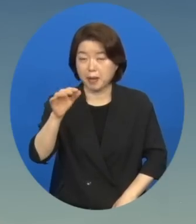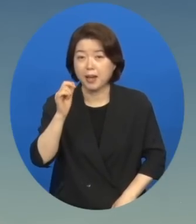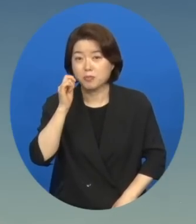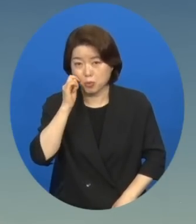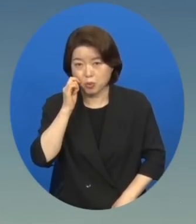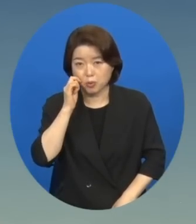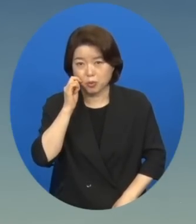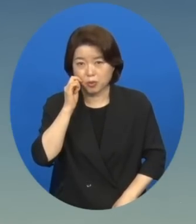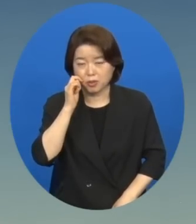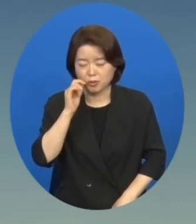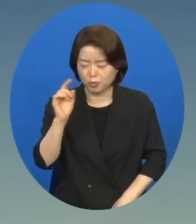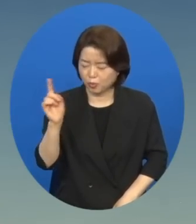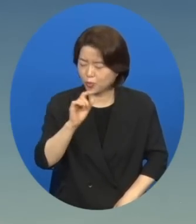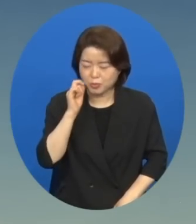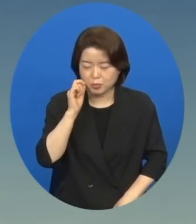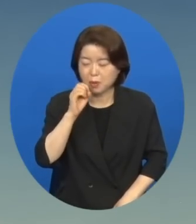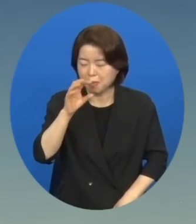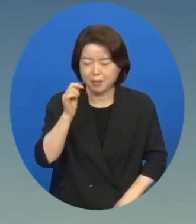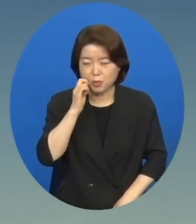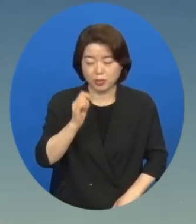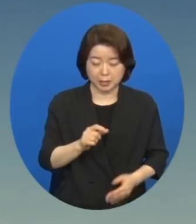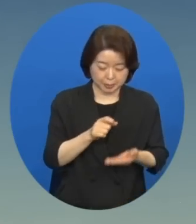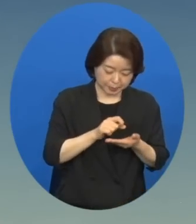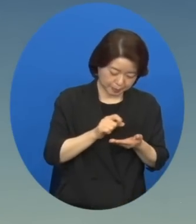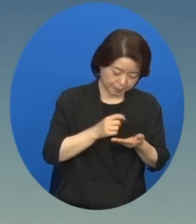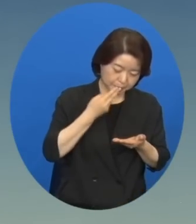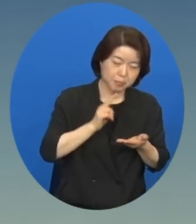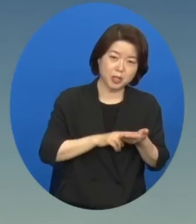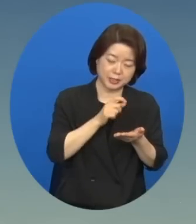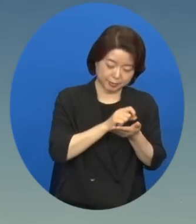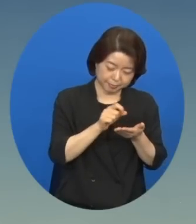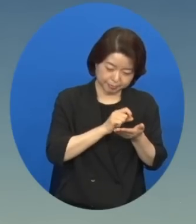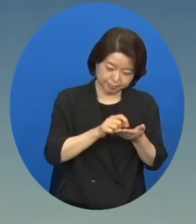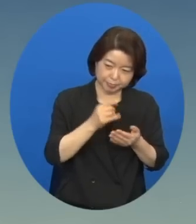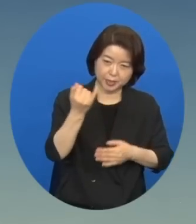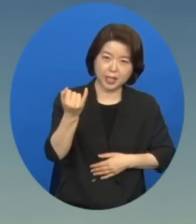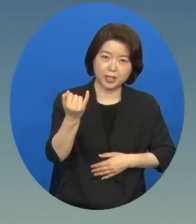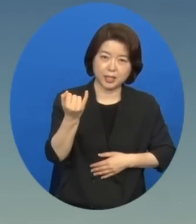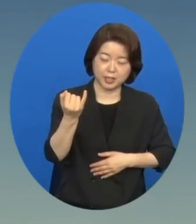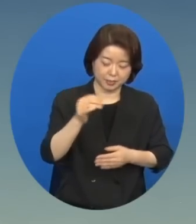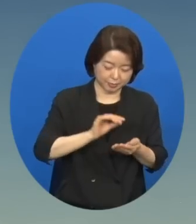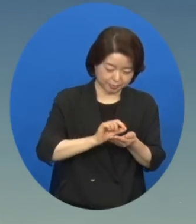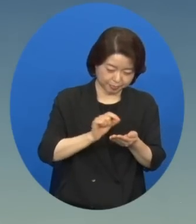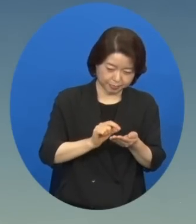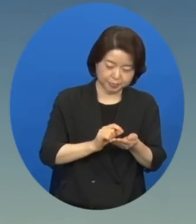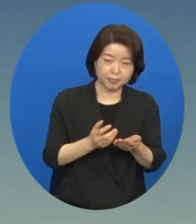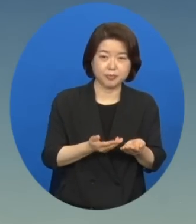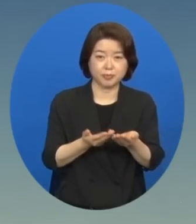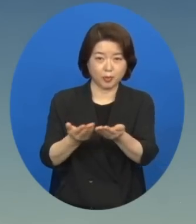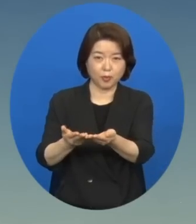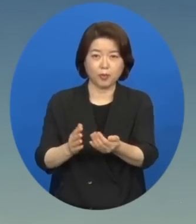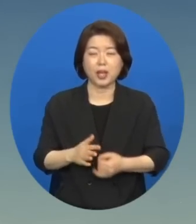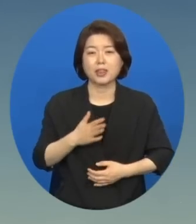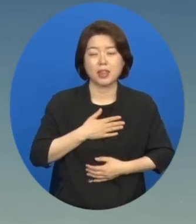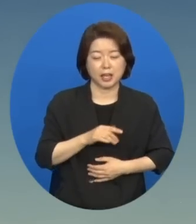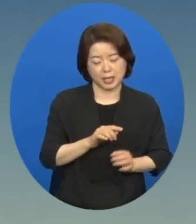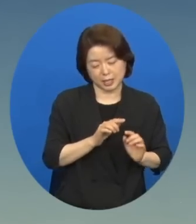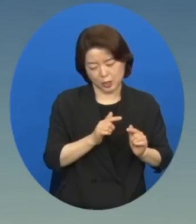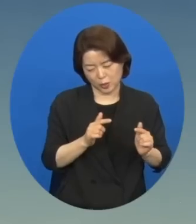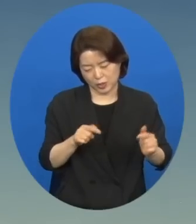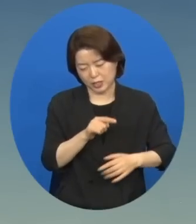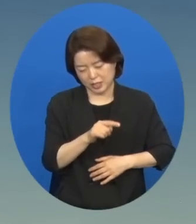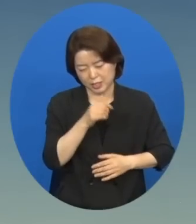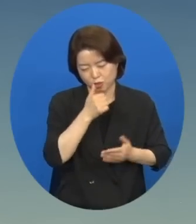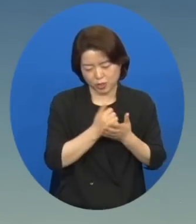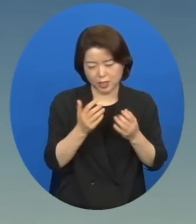못하겠는 거예요, 편지를 썼어요. 아내에게, 아내, 내가 이런 죄로 인하여